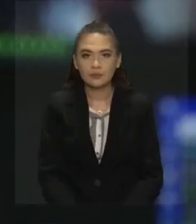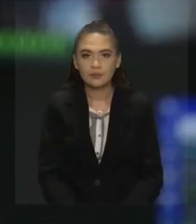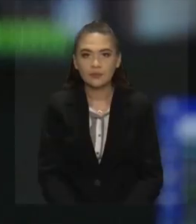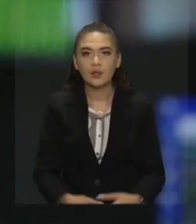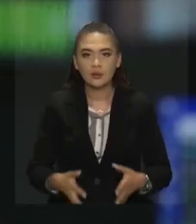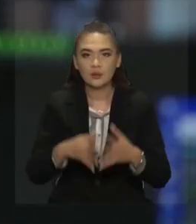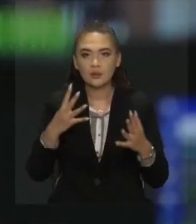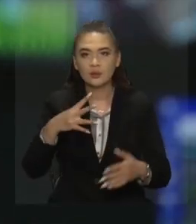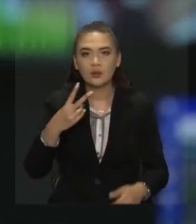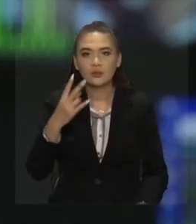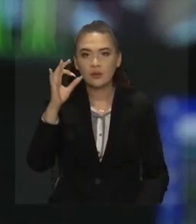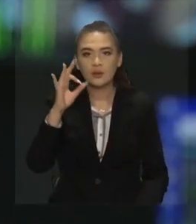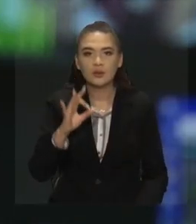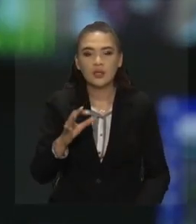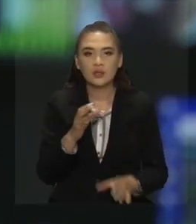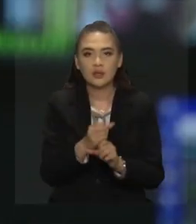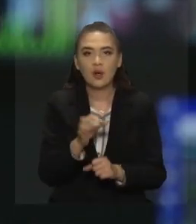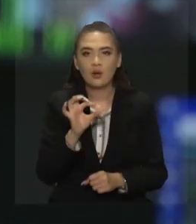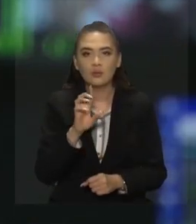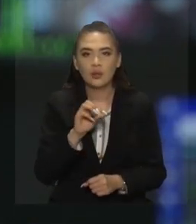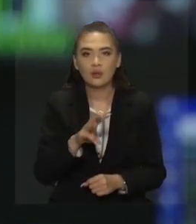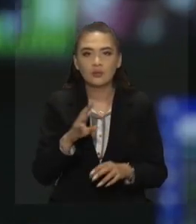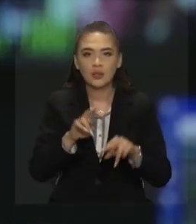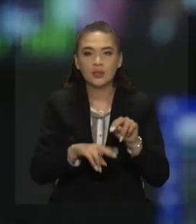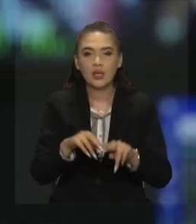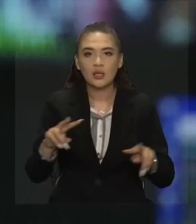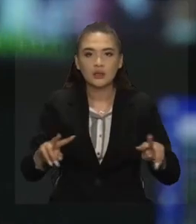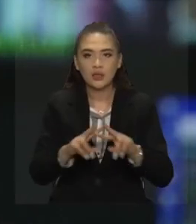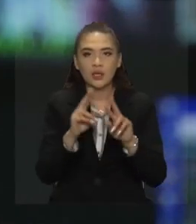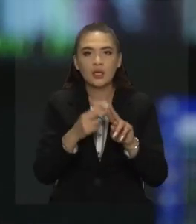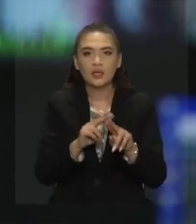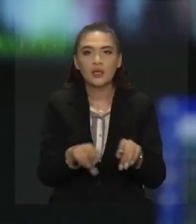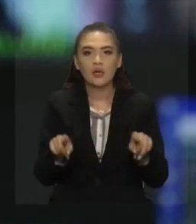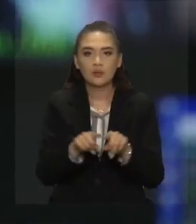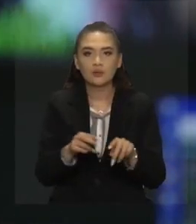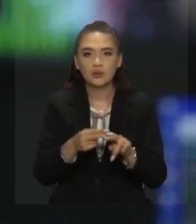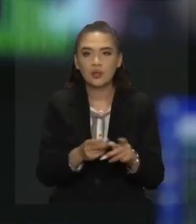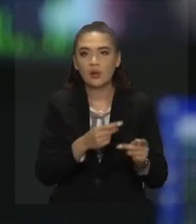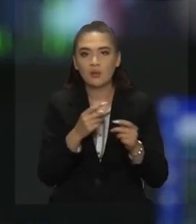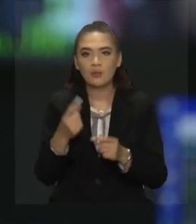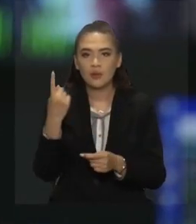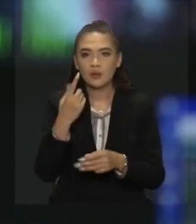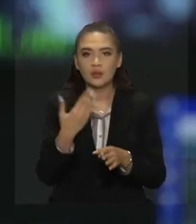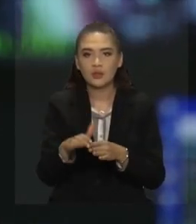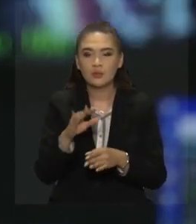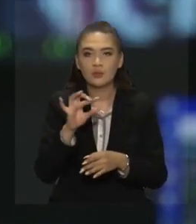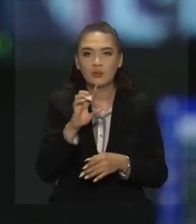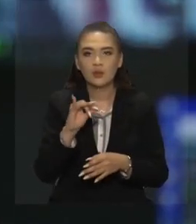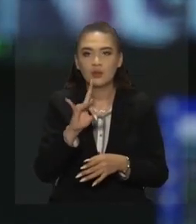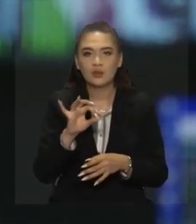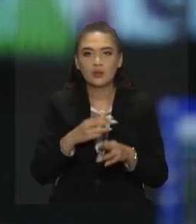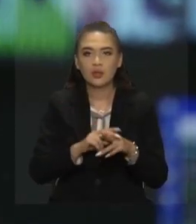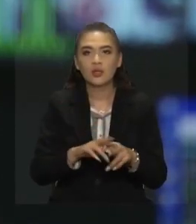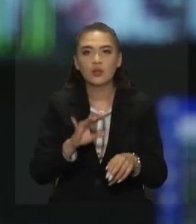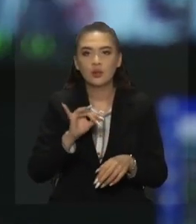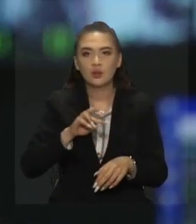Более чем на 42% сократились объемы строительства в Астане. Такие данные приводит сегодня первое кредитное бюро. По итогам июля